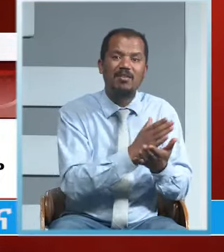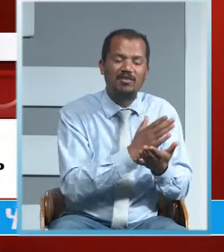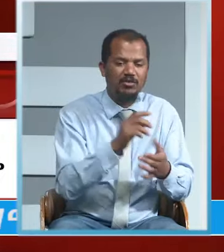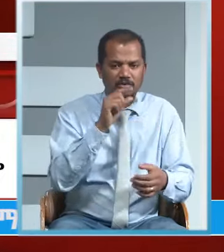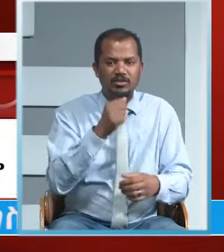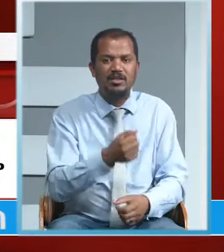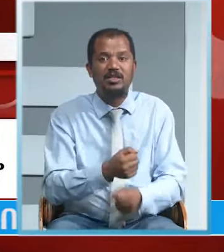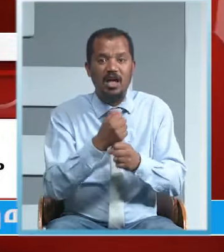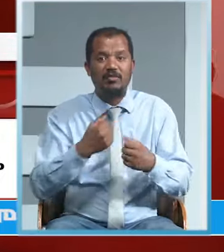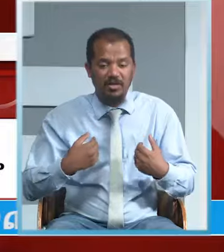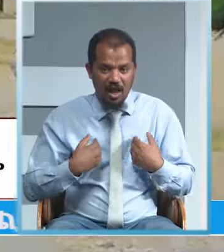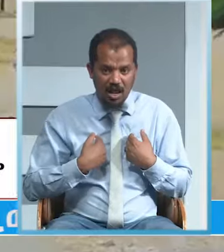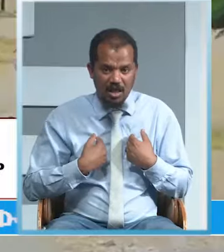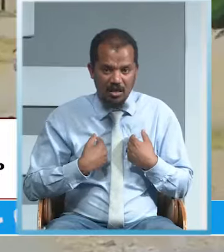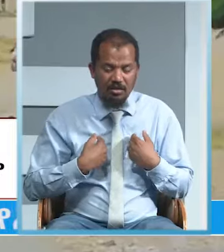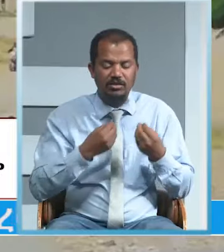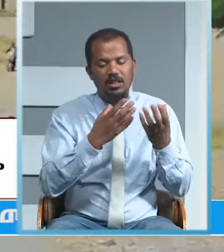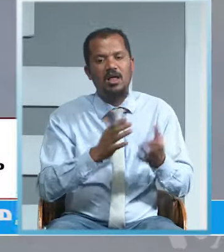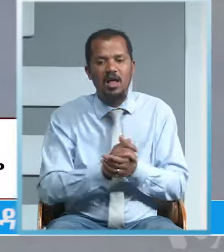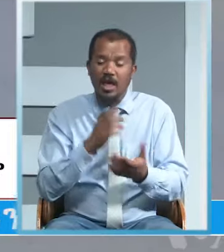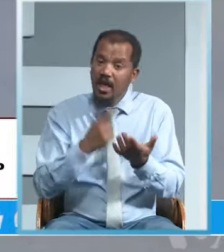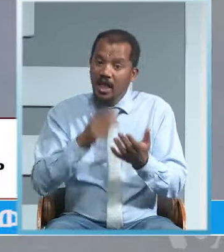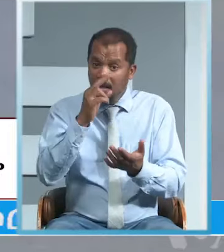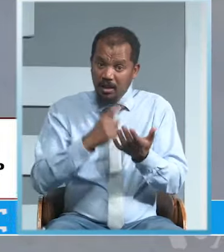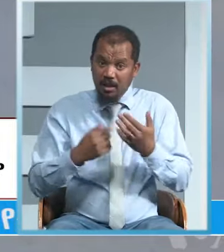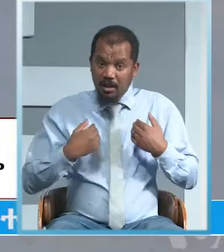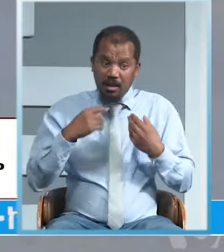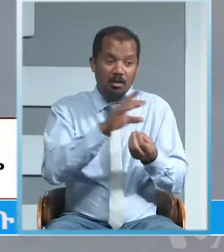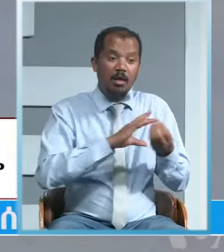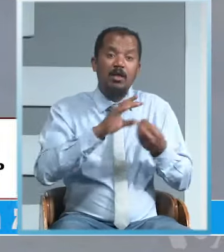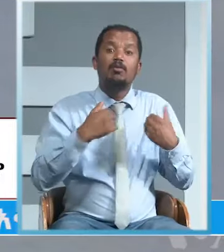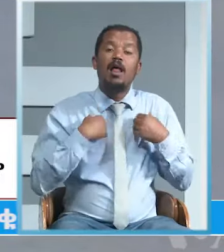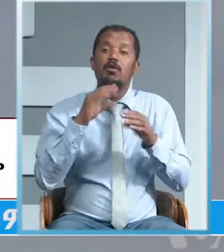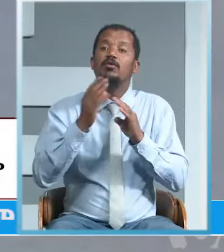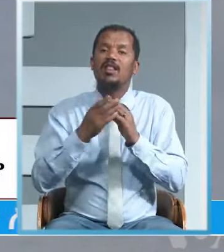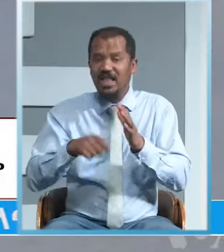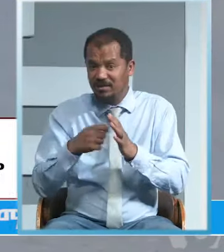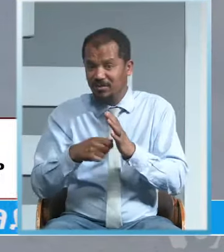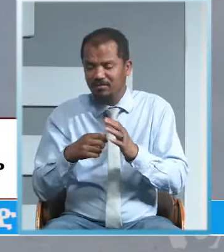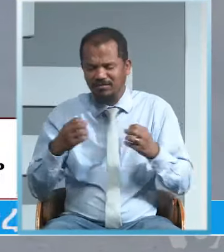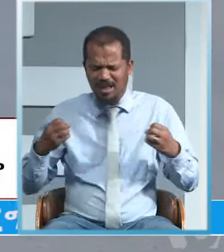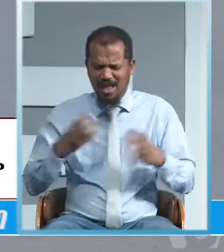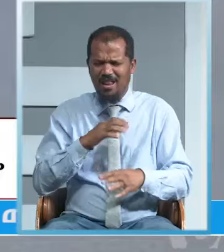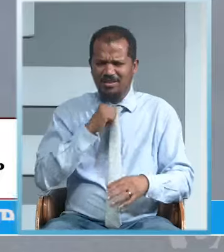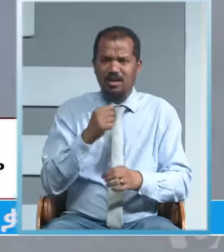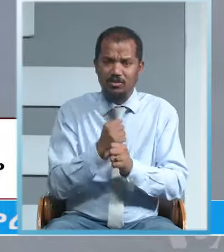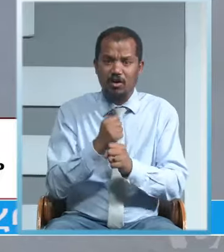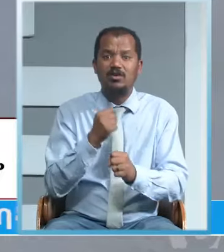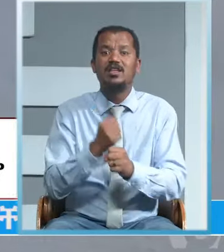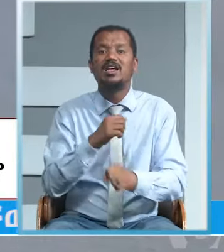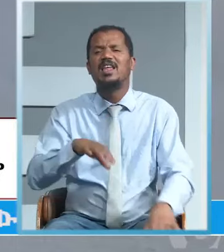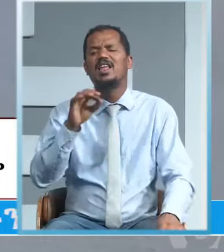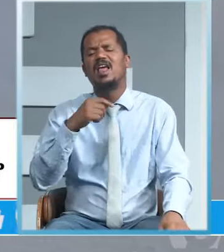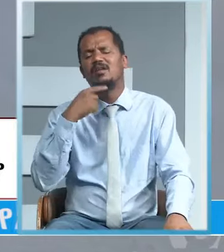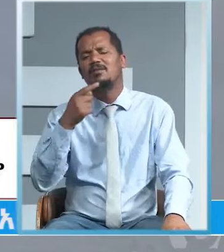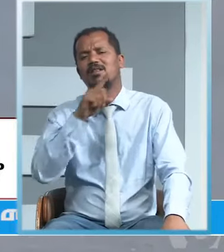ጋፍ እንዳለ ይህ በእንዲህ ያለ በክልሉ ካለው ሁኔታ አንጻር ጽህፈት ቤቱ ያለ ስጋት ስራውን እየሰራ ይገኛል ወይ